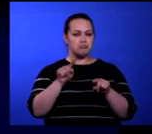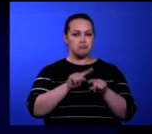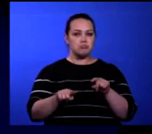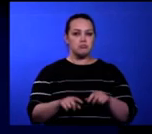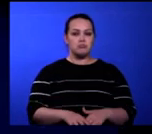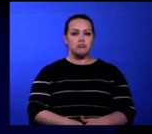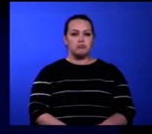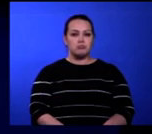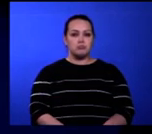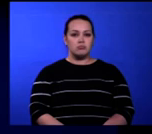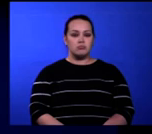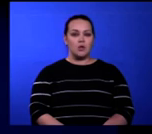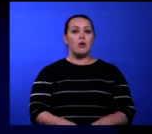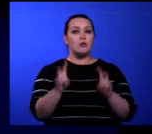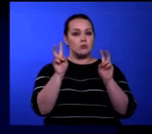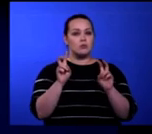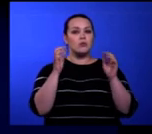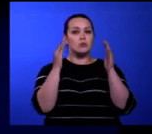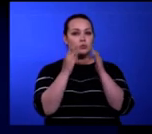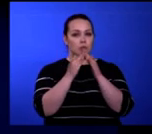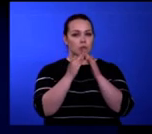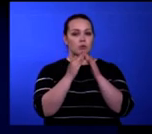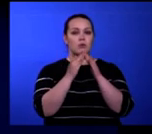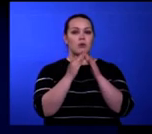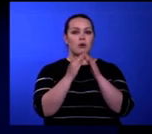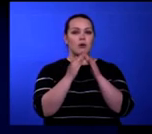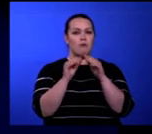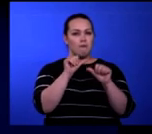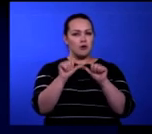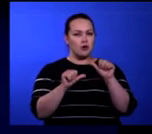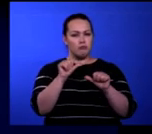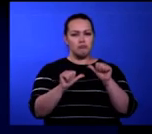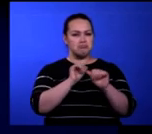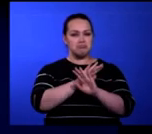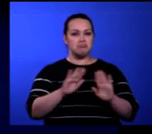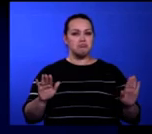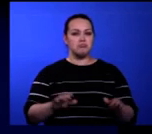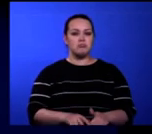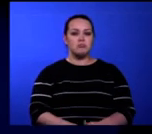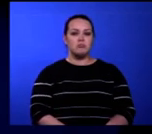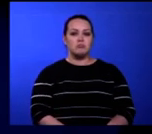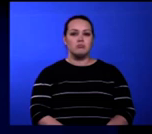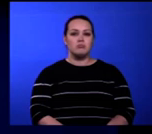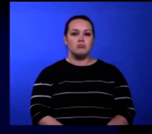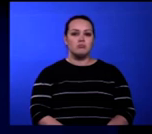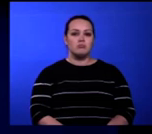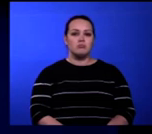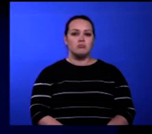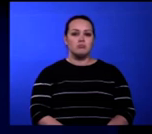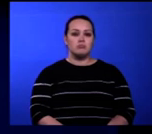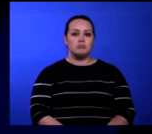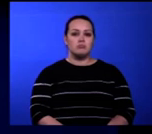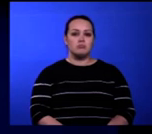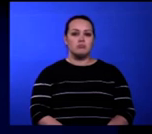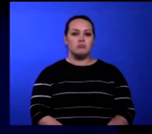подводит. И даже сидя дома, вы не стали ленивыми и неповоротливыми. Ну а раз вы отдохнули,